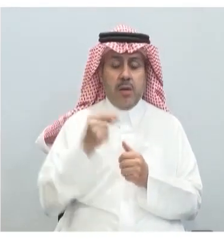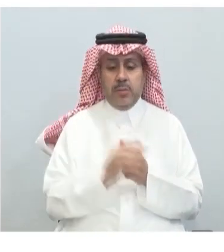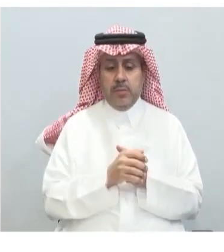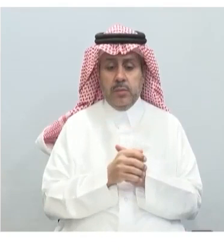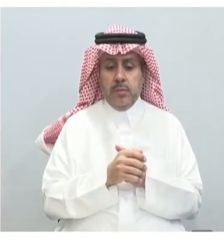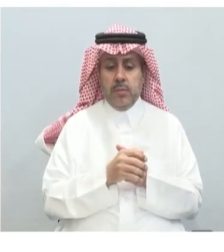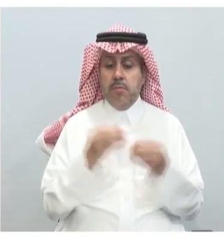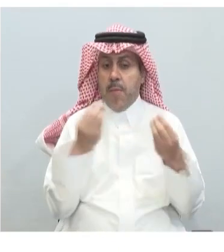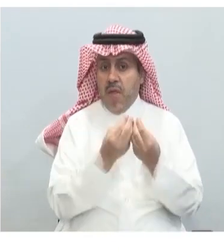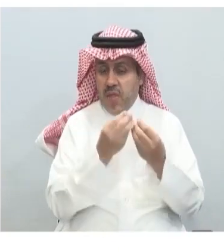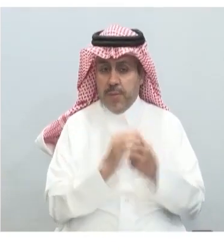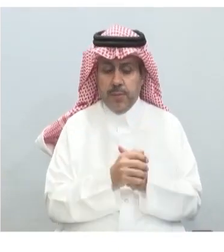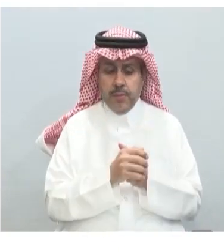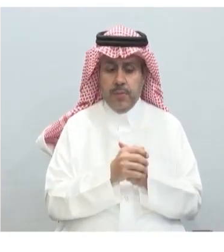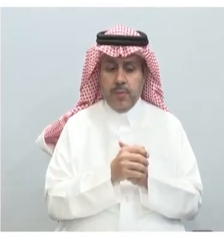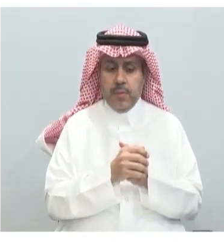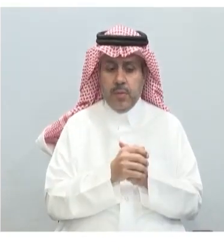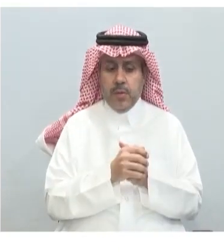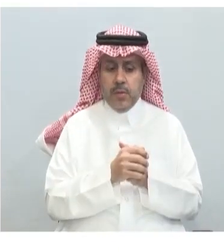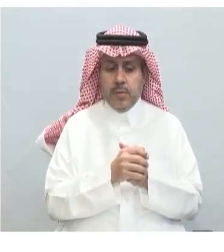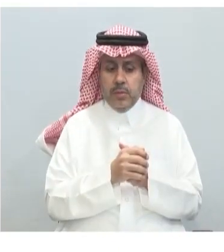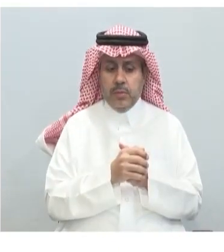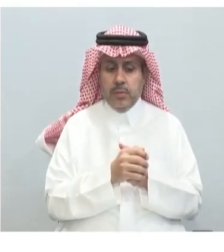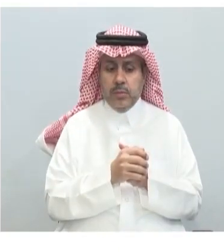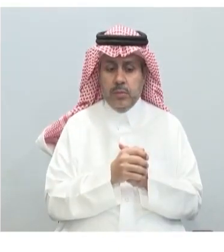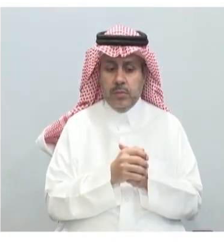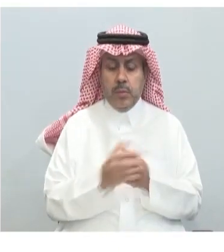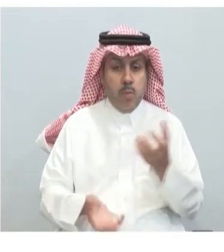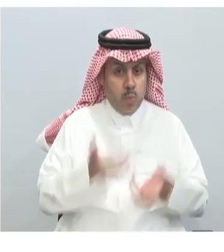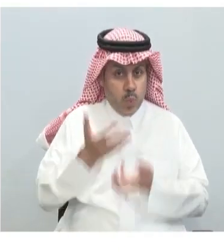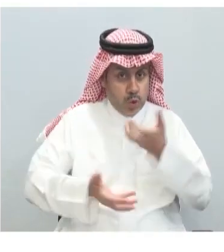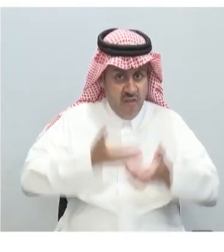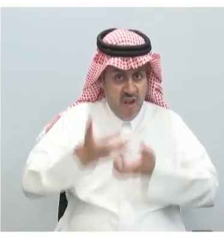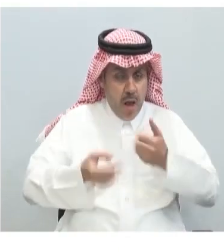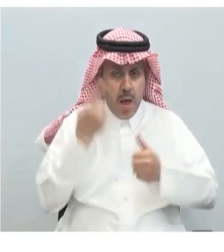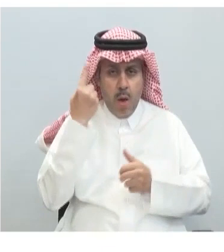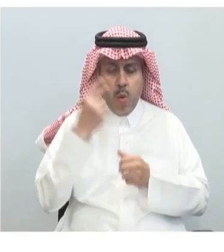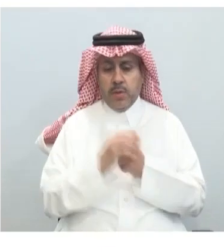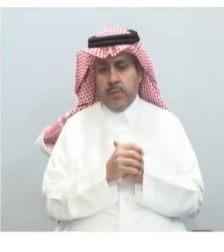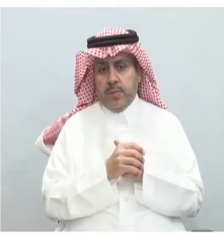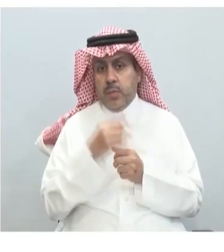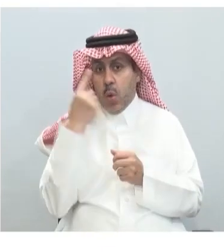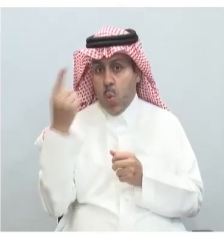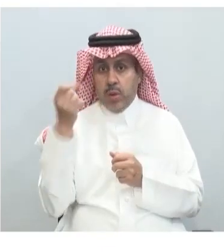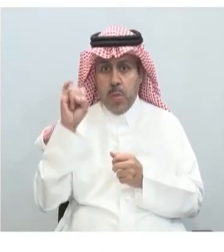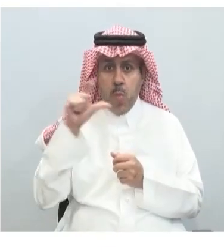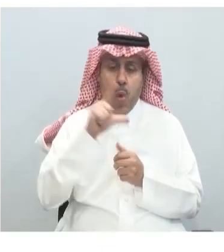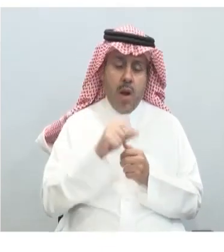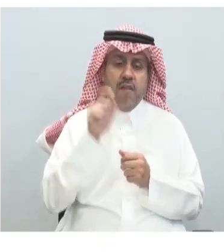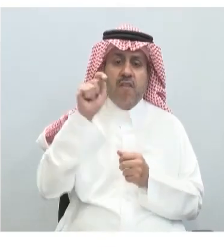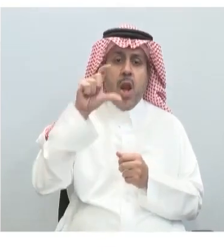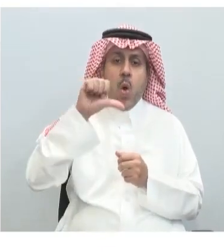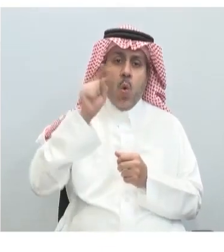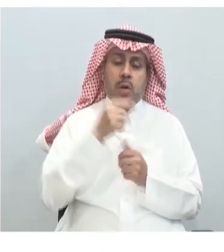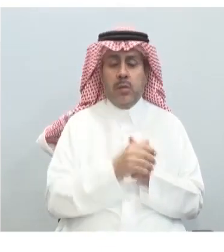بينها ثم هنا سيكون المتفاعل الاول لاحظ هنا واحد مول من الفلور وهنا